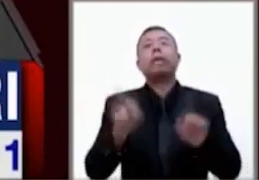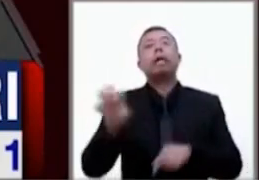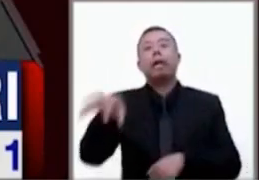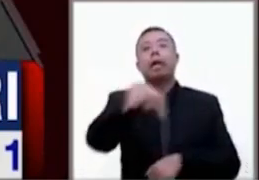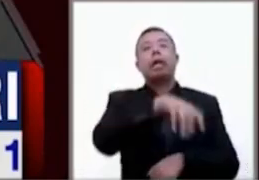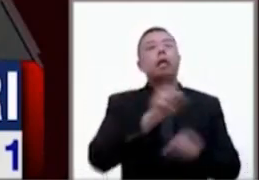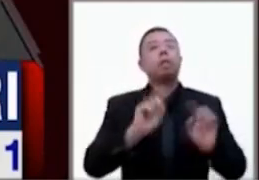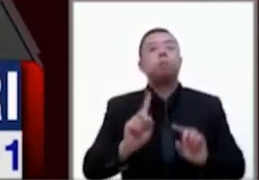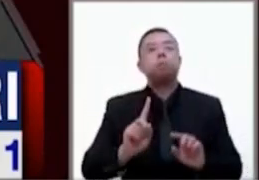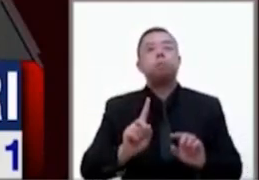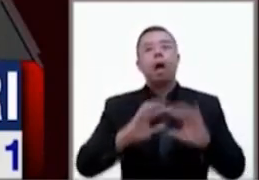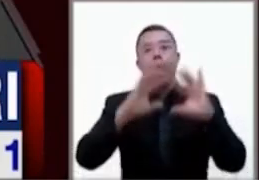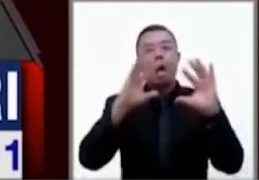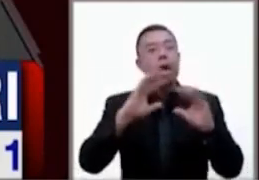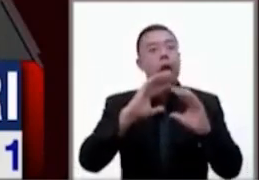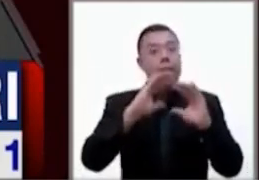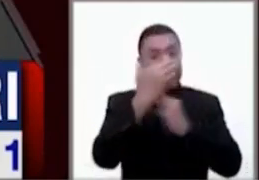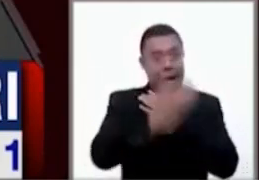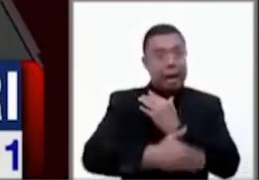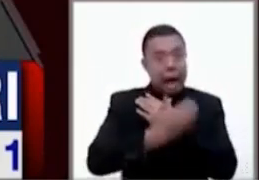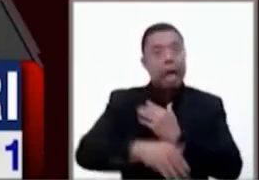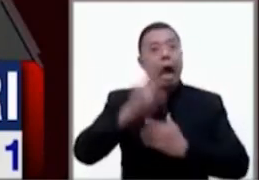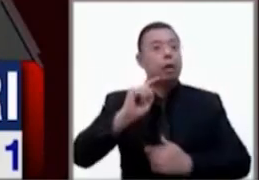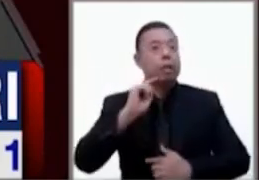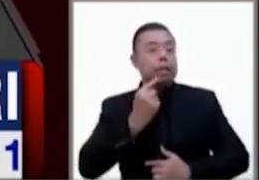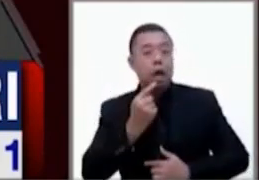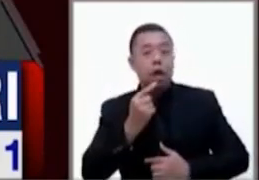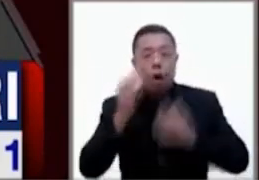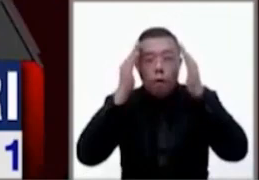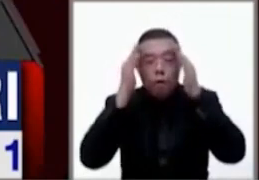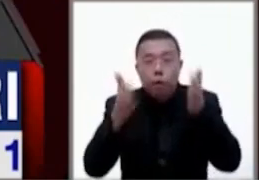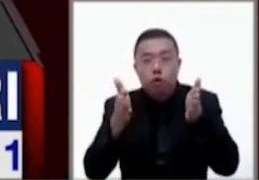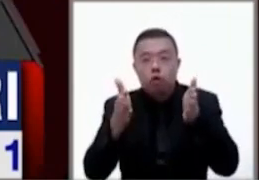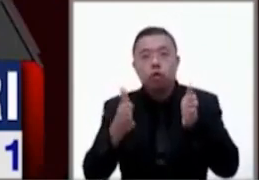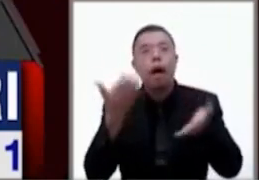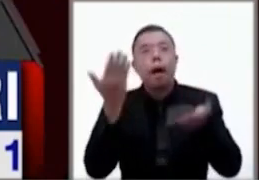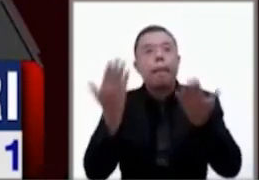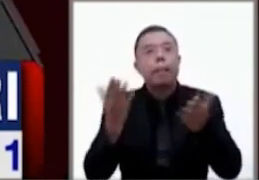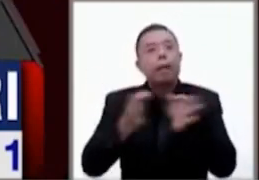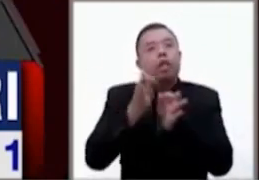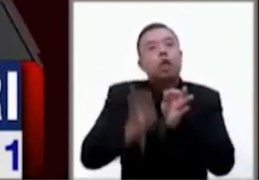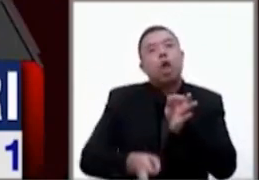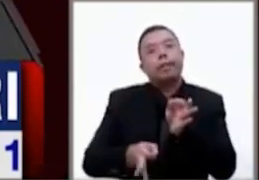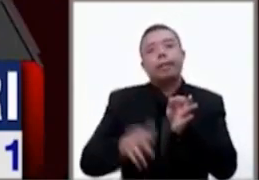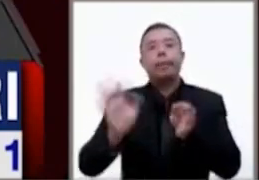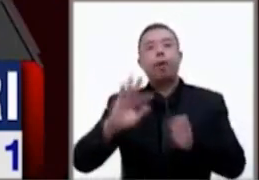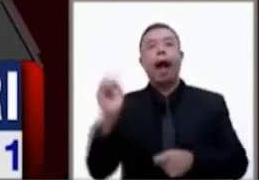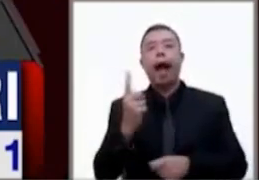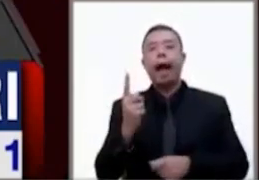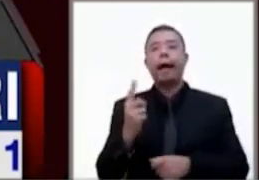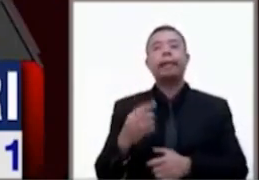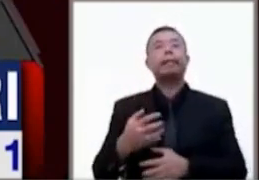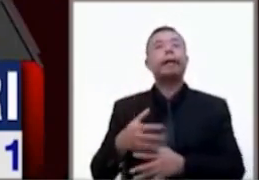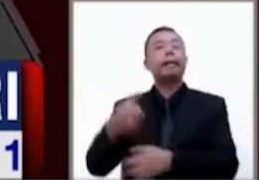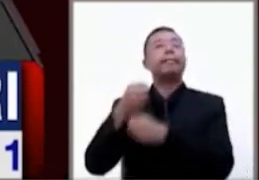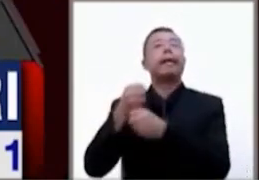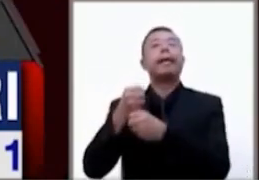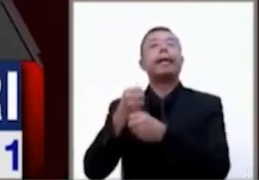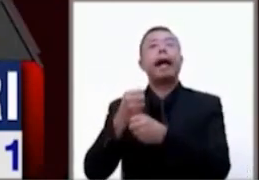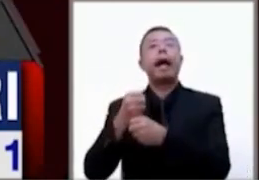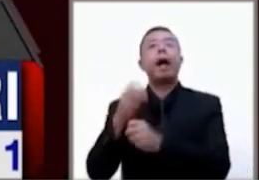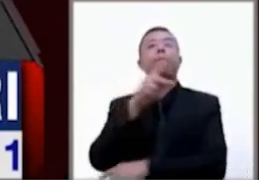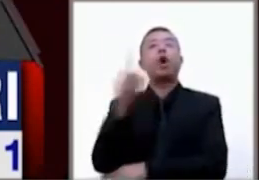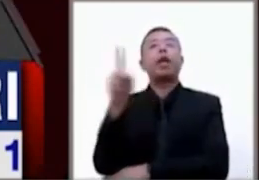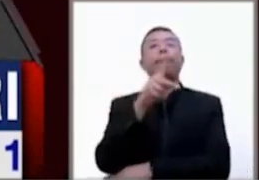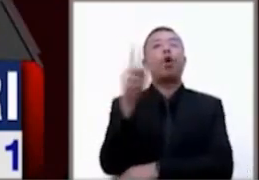mana-mana. Negara harus serius mengatasinya. Tidak hanya mengandalkan